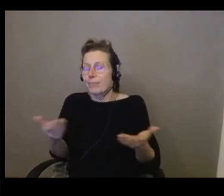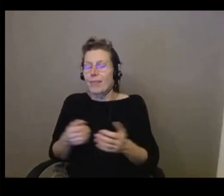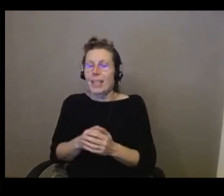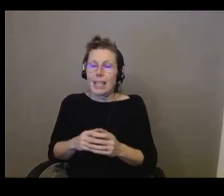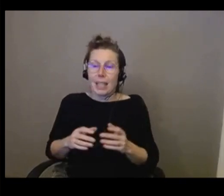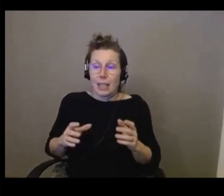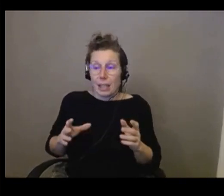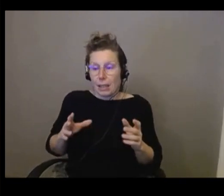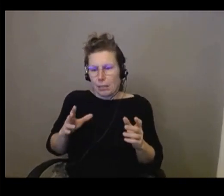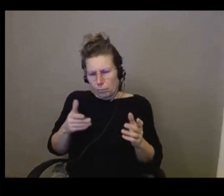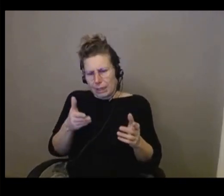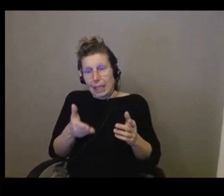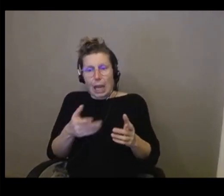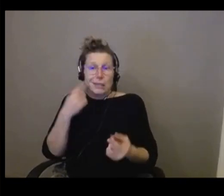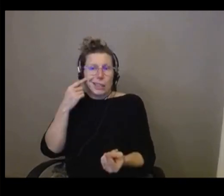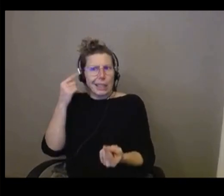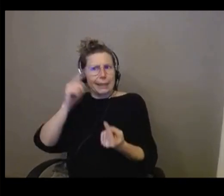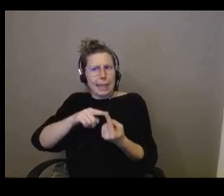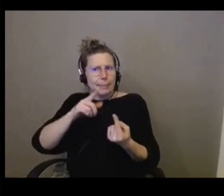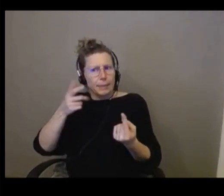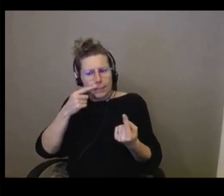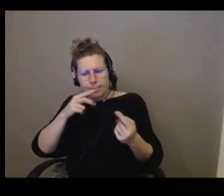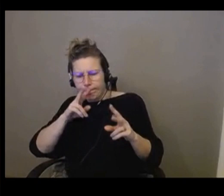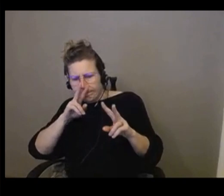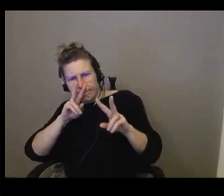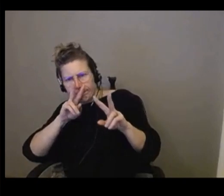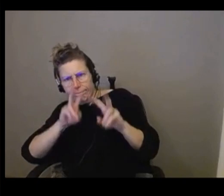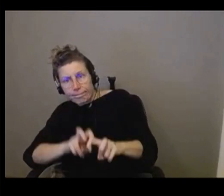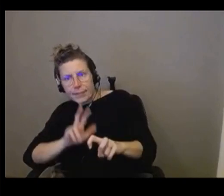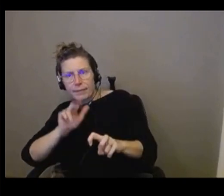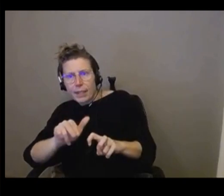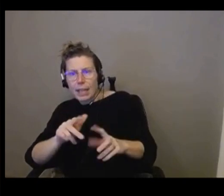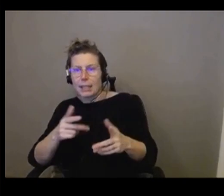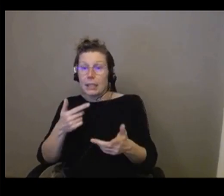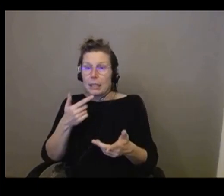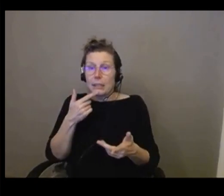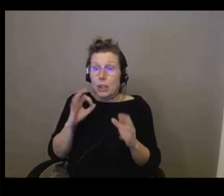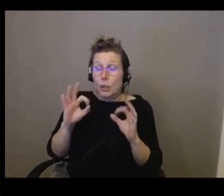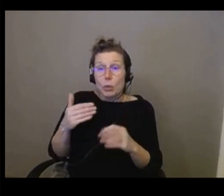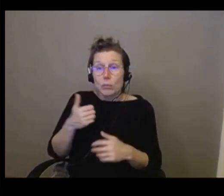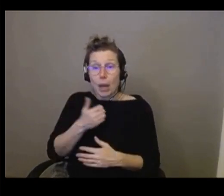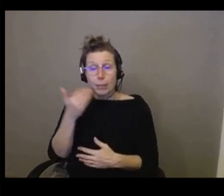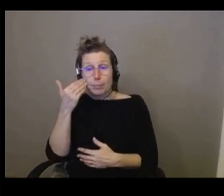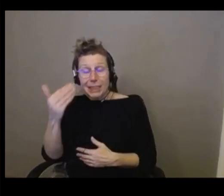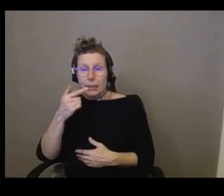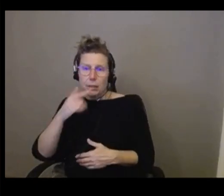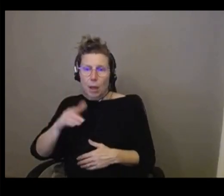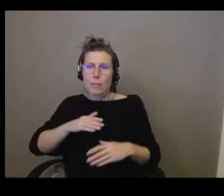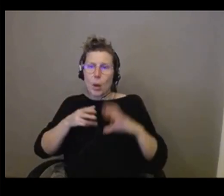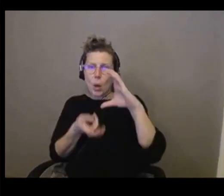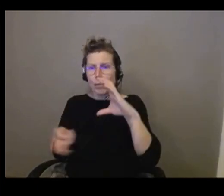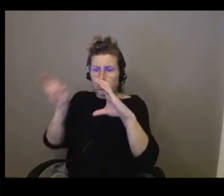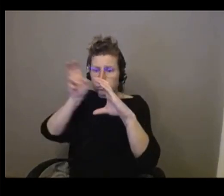qu'on va aller chercher forcément. Parce que, de se dire, est-ce que je peux monter? Est-ce que la place est libre ou non? Et est-ce que je peux aussi voyager parfois avec